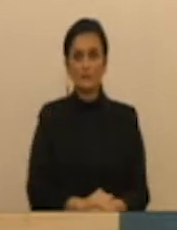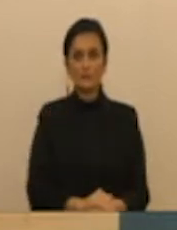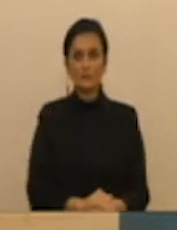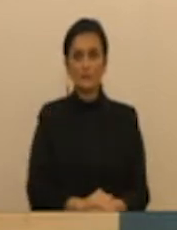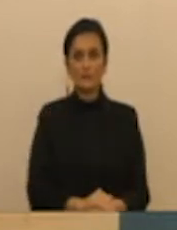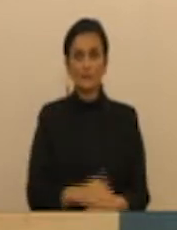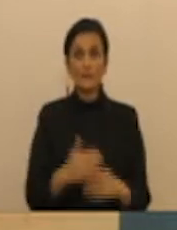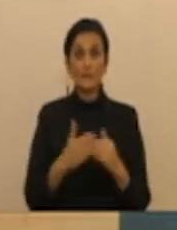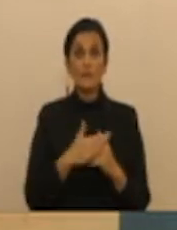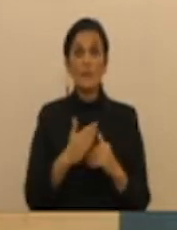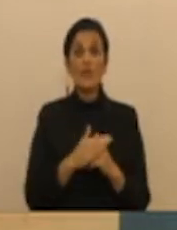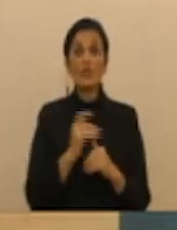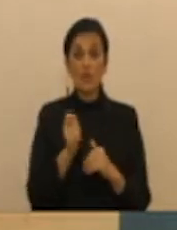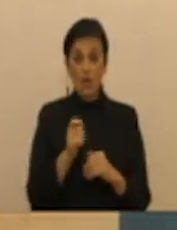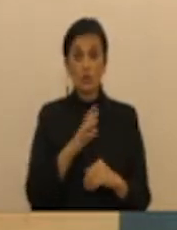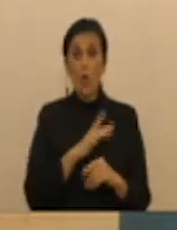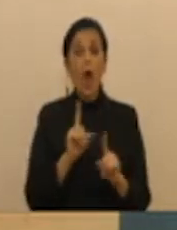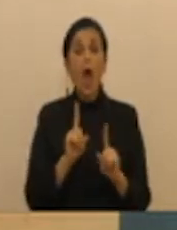დასჯა იყო, აბა რა იყო?